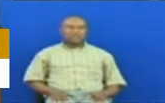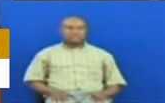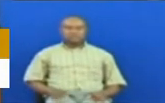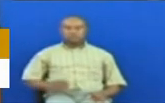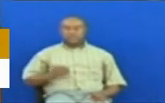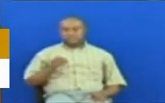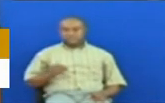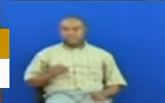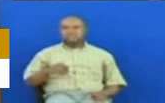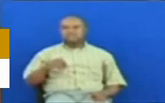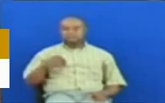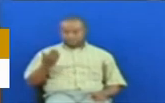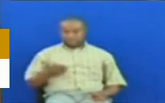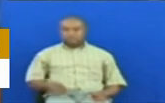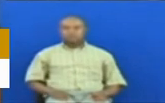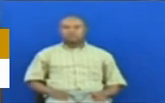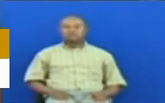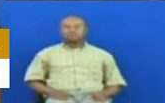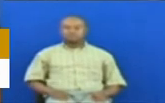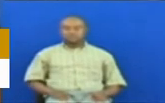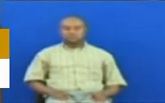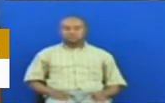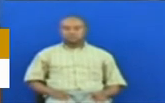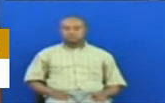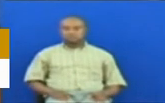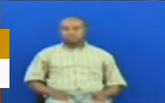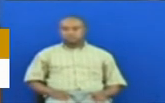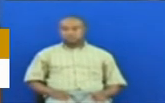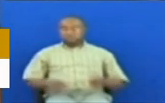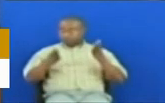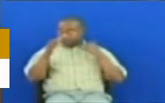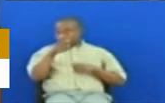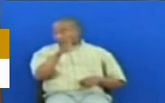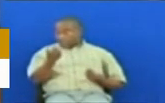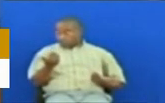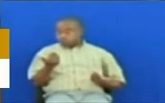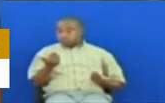Hata Mheshimiwa Swali au nani sijui alisema hivi. Mheshimiwa Saada alikuwa ni yeye anakusingizia.